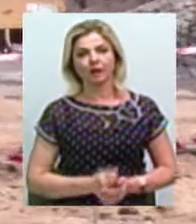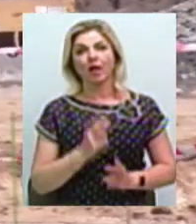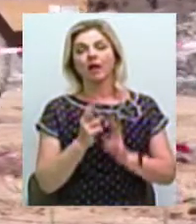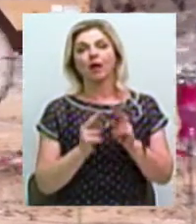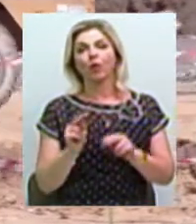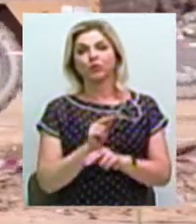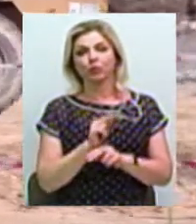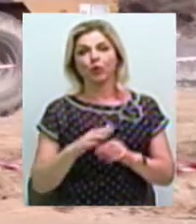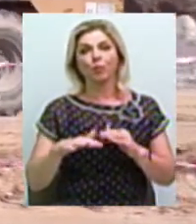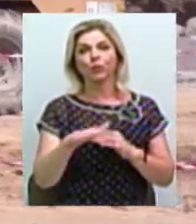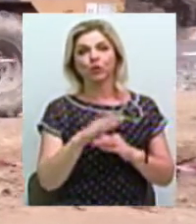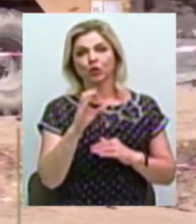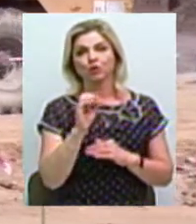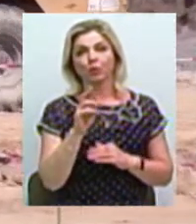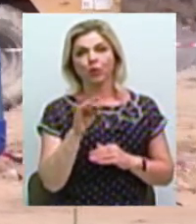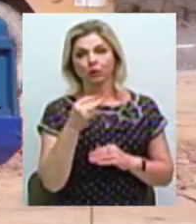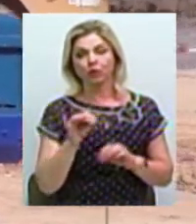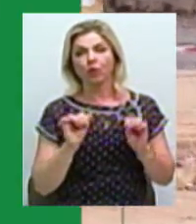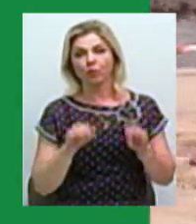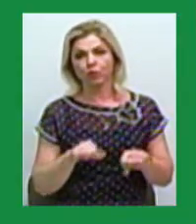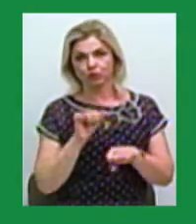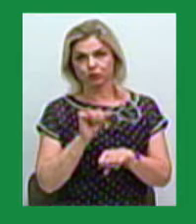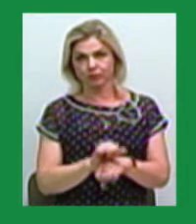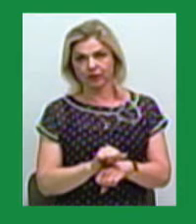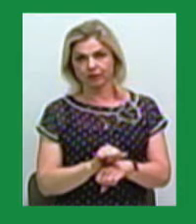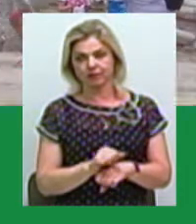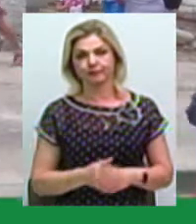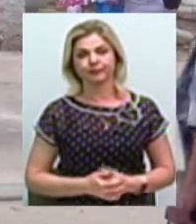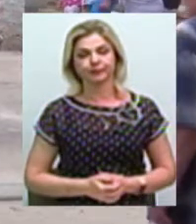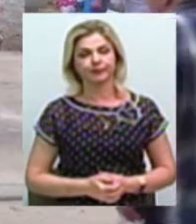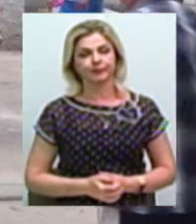Реконструкція Соборної площі може призупинитись.